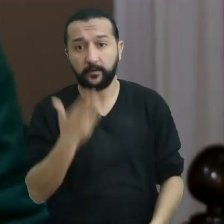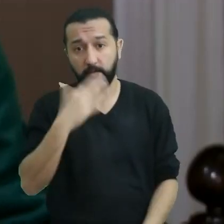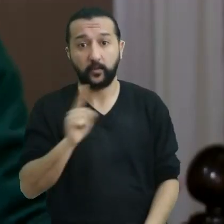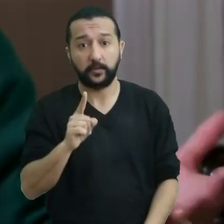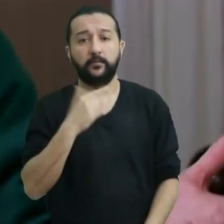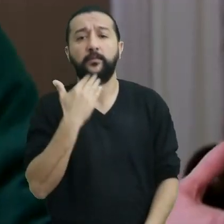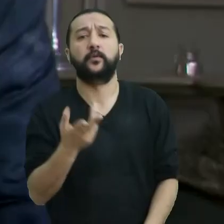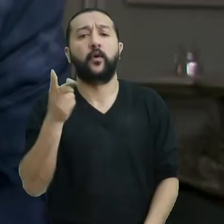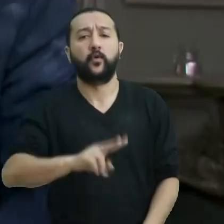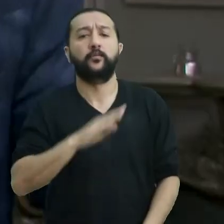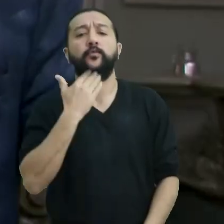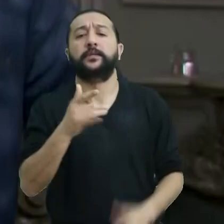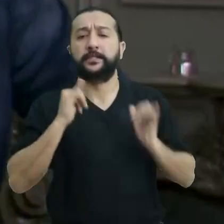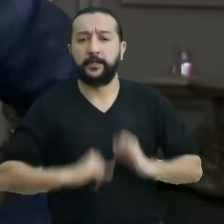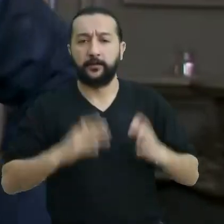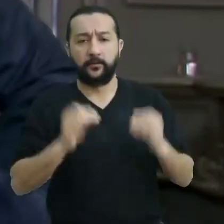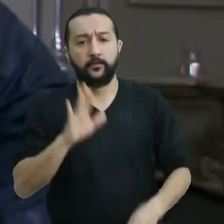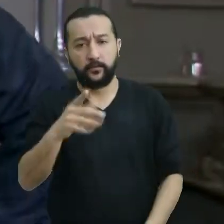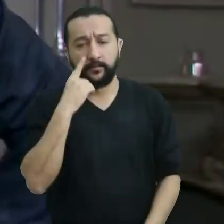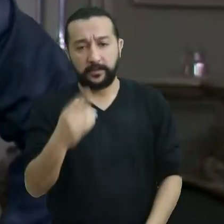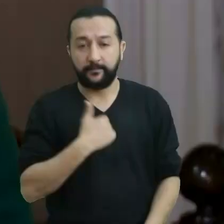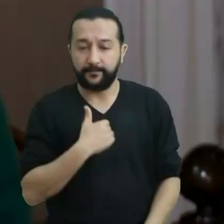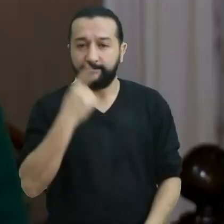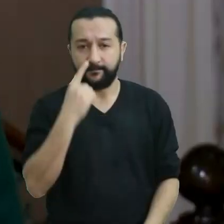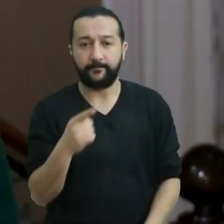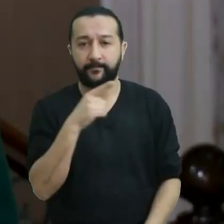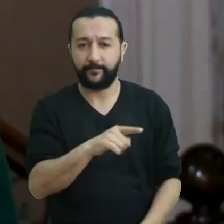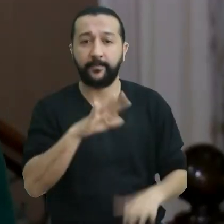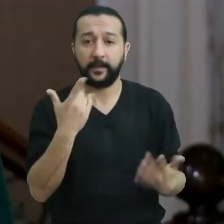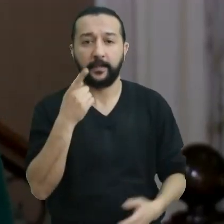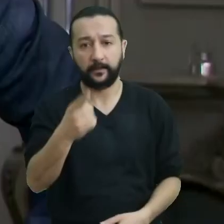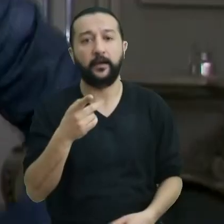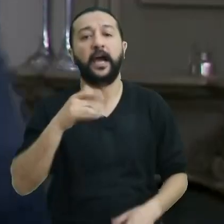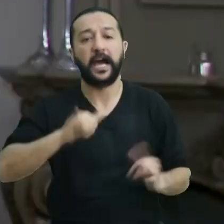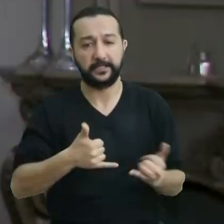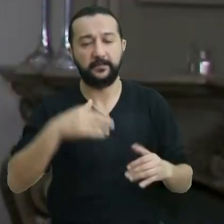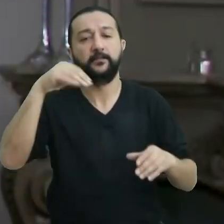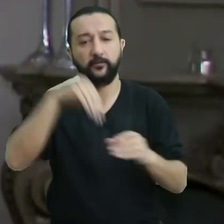canım. Ne öldürmesi ya? Sakin ol. Bana bak. Ama diri diri gömer.